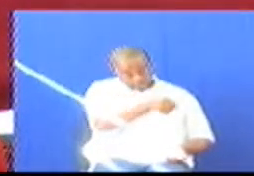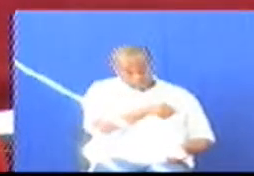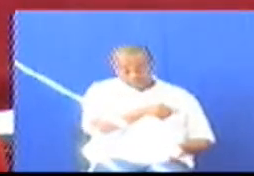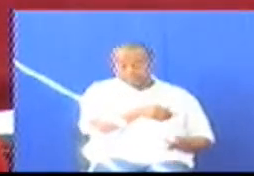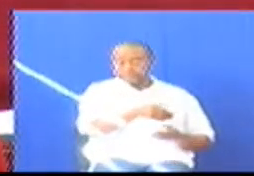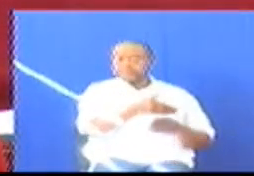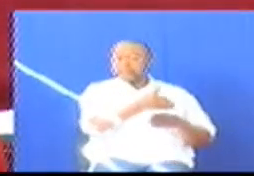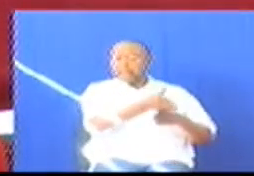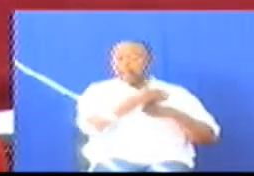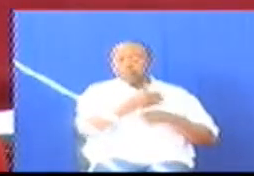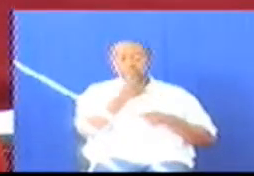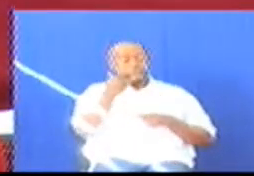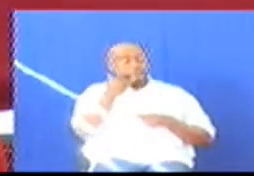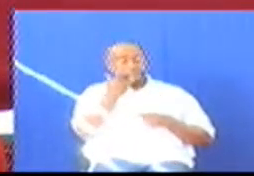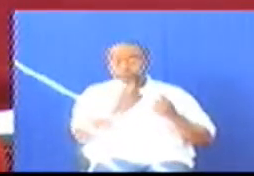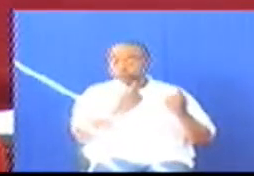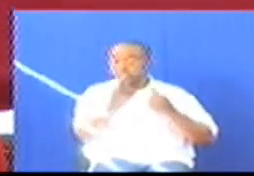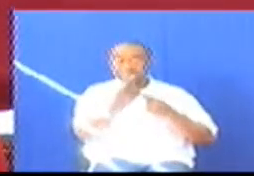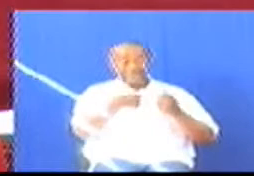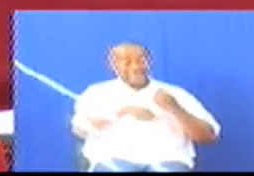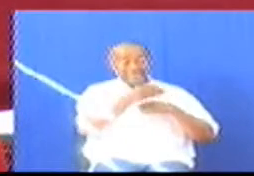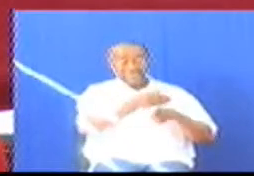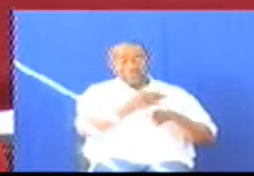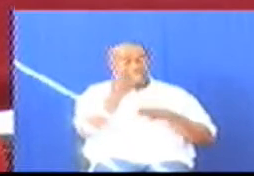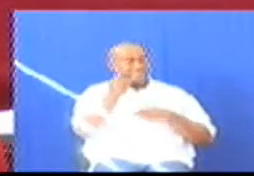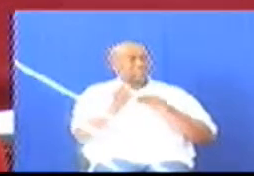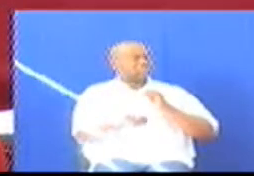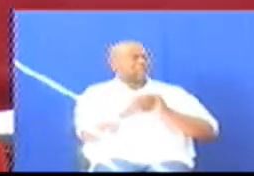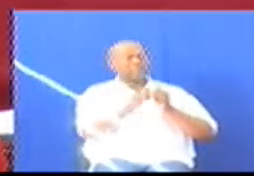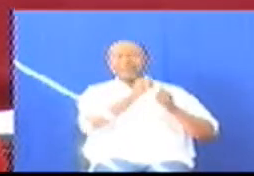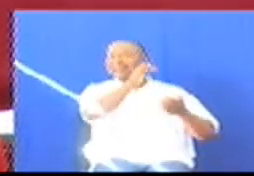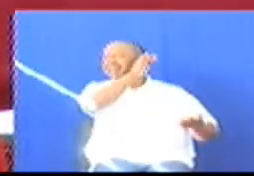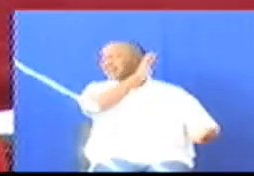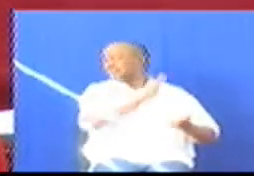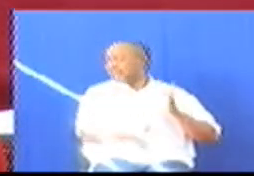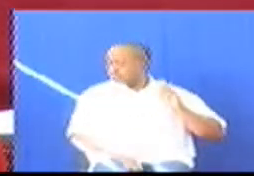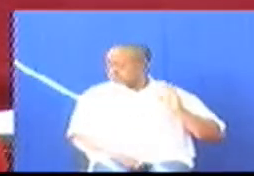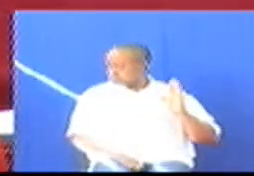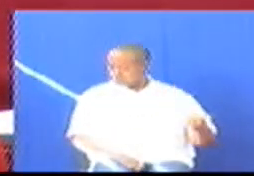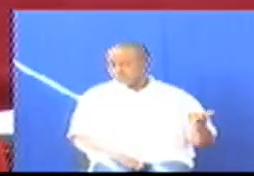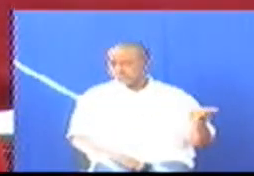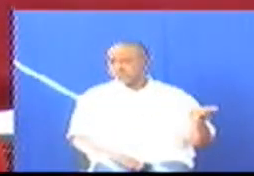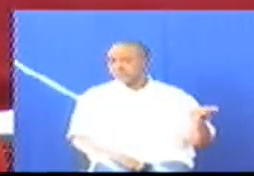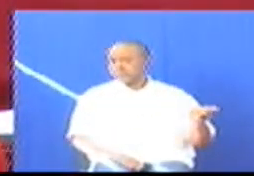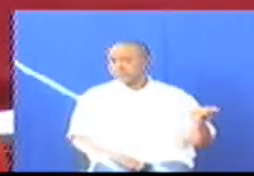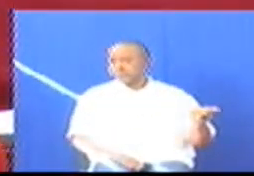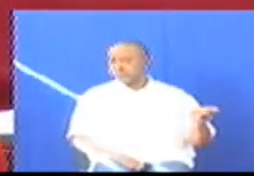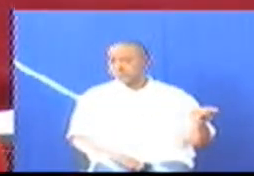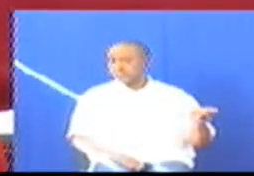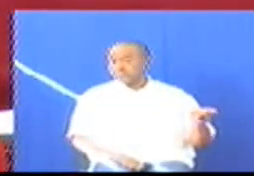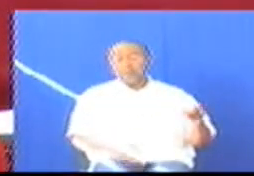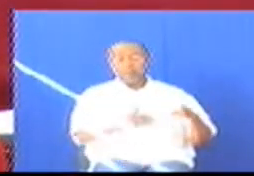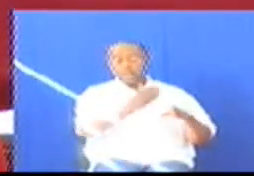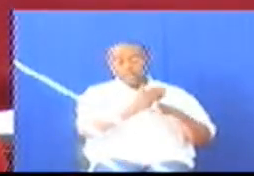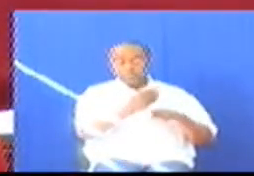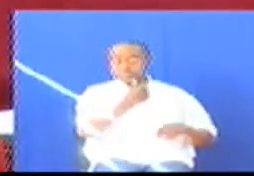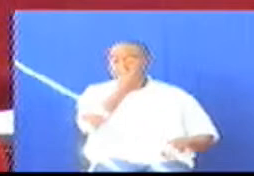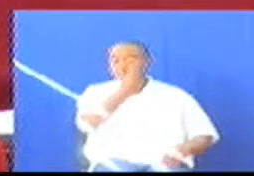na tumeona mambo ya ajabu sana katika kampuni ya simu, kampuni ya TTCL. Na kwa hali ilivyo sasa